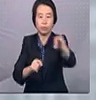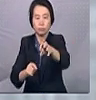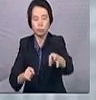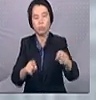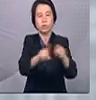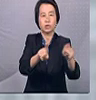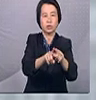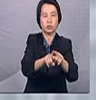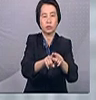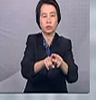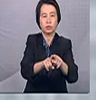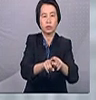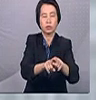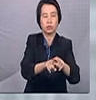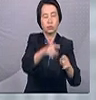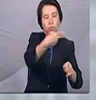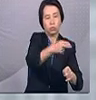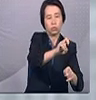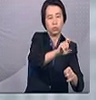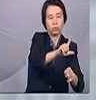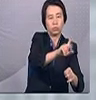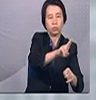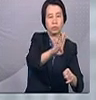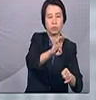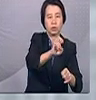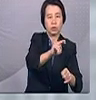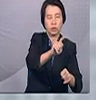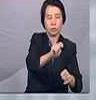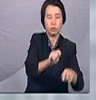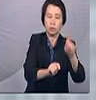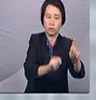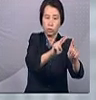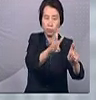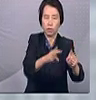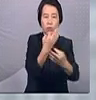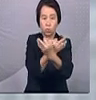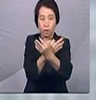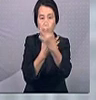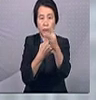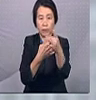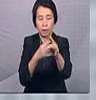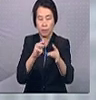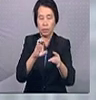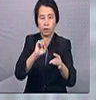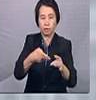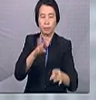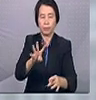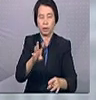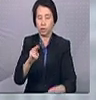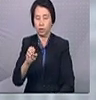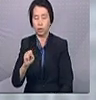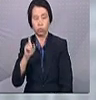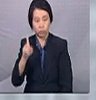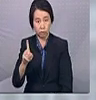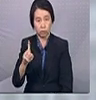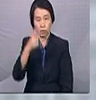Ikut Mukim, Hulu Benut 124, Kluang 18, Macap 4, Nyong 1. Untuk